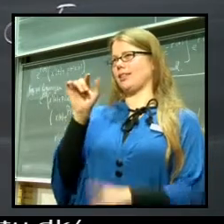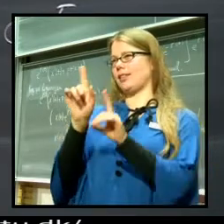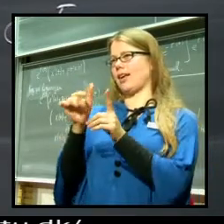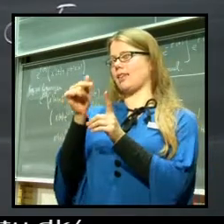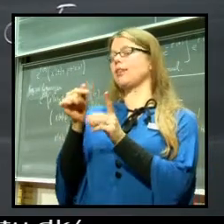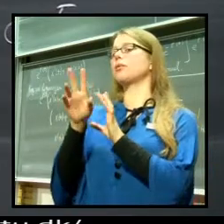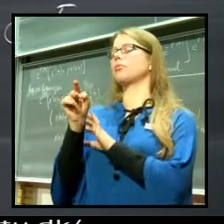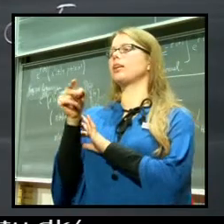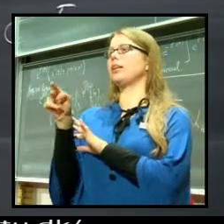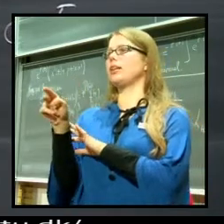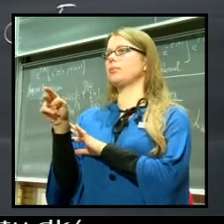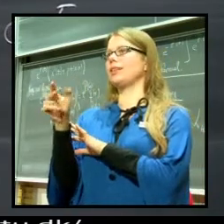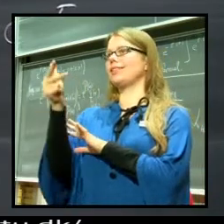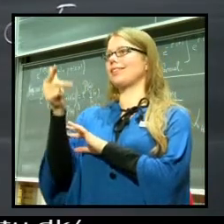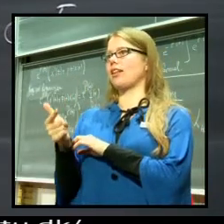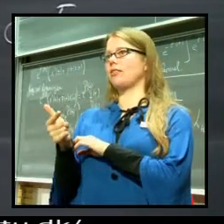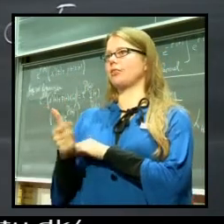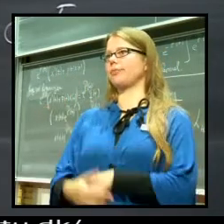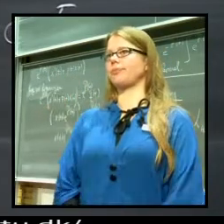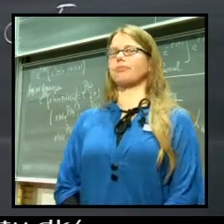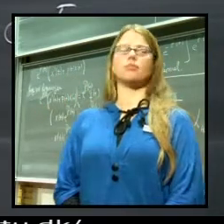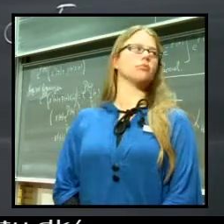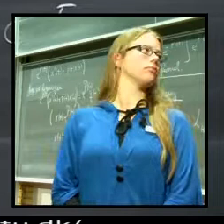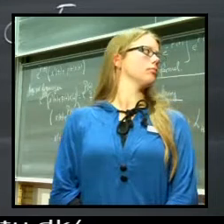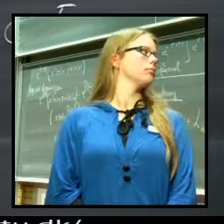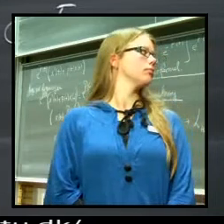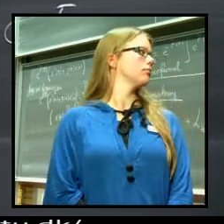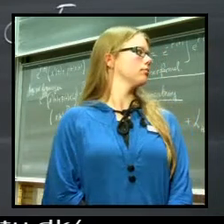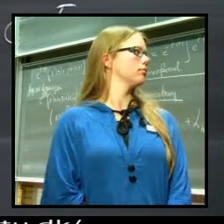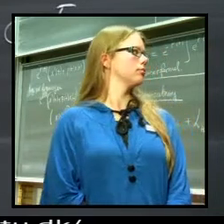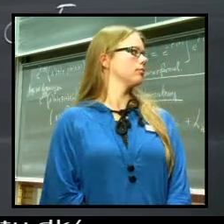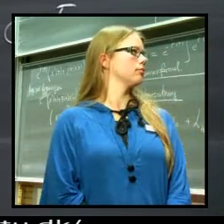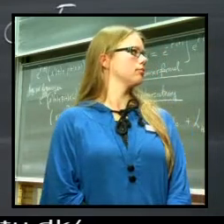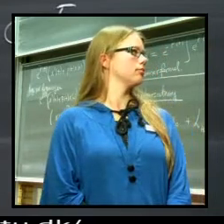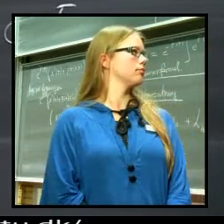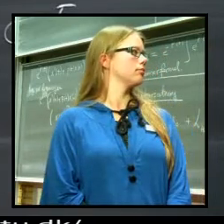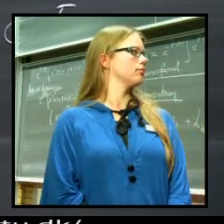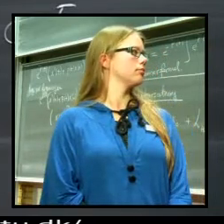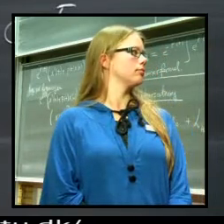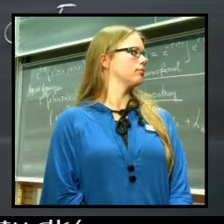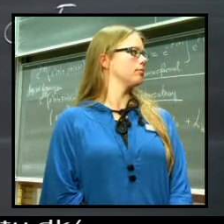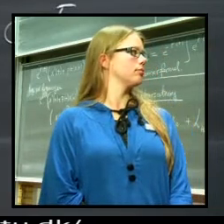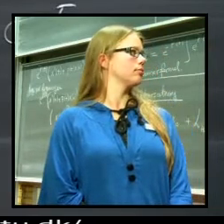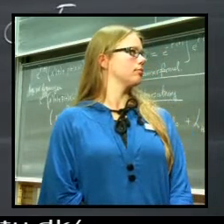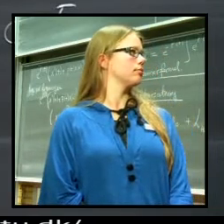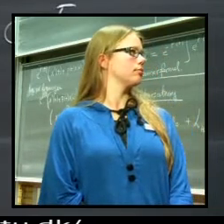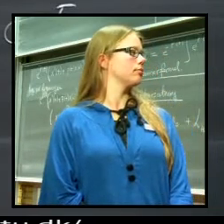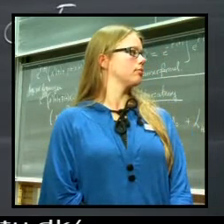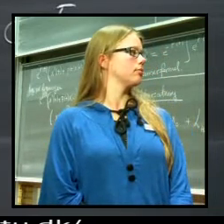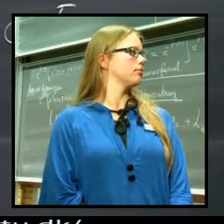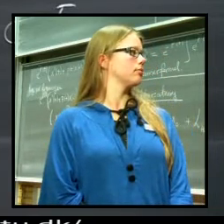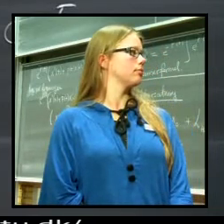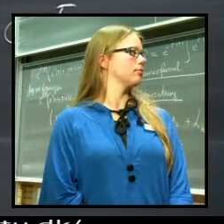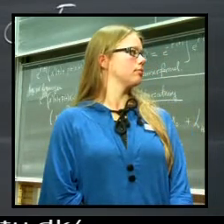med 3/2, t i tredje, plus,